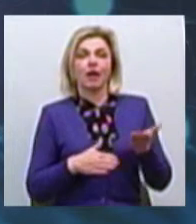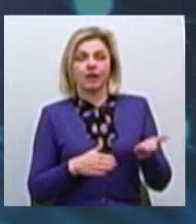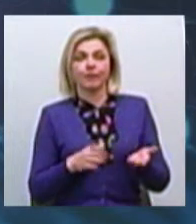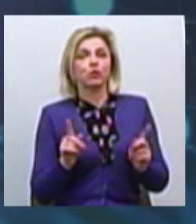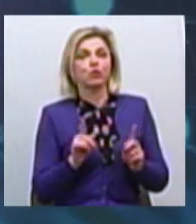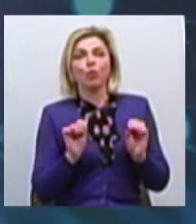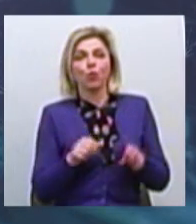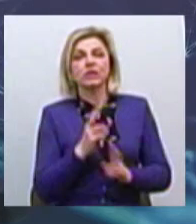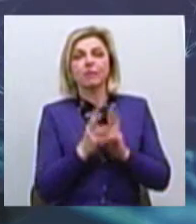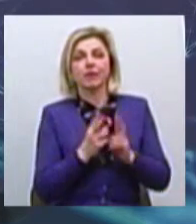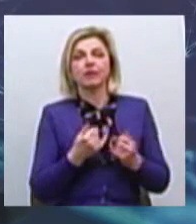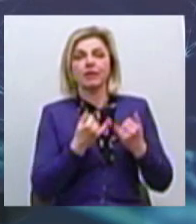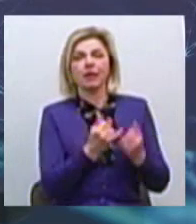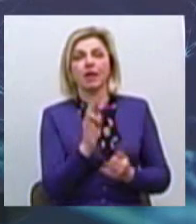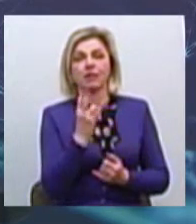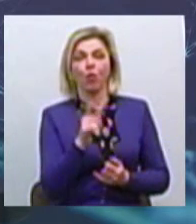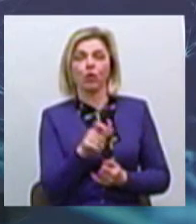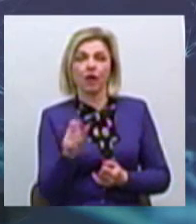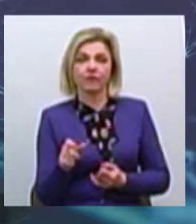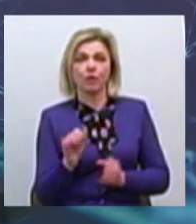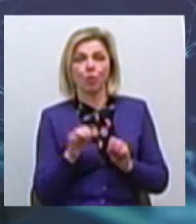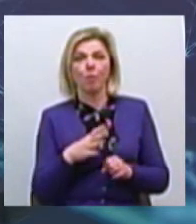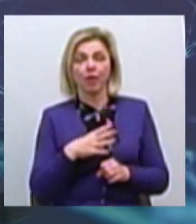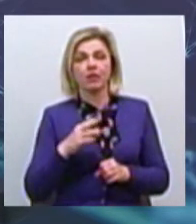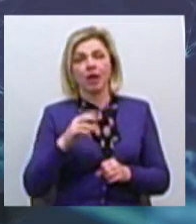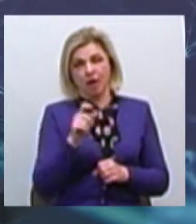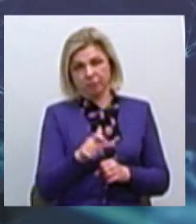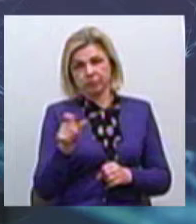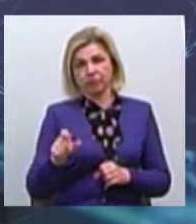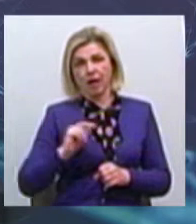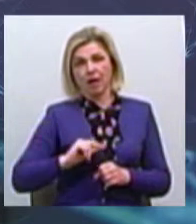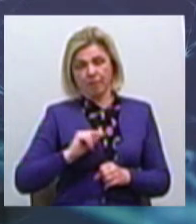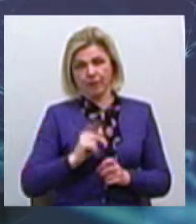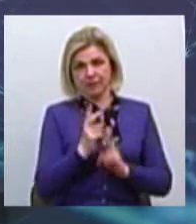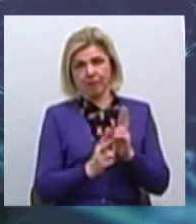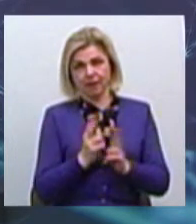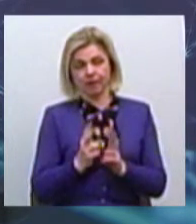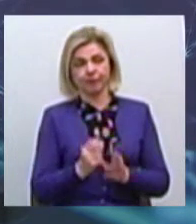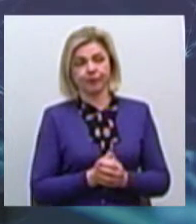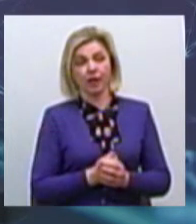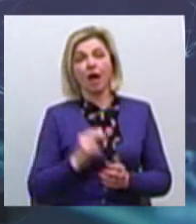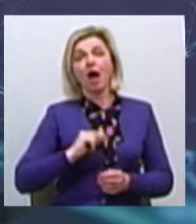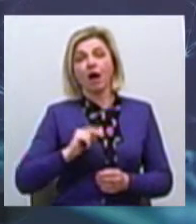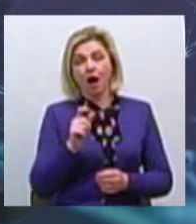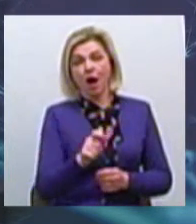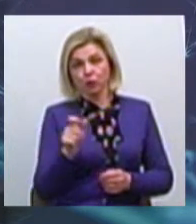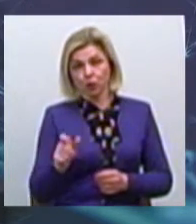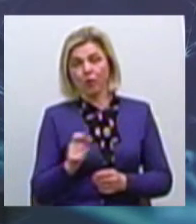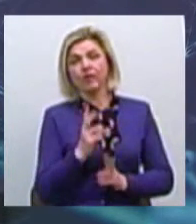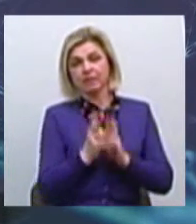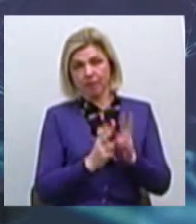змінитися для миколаївців? Можливі кадрові зміни? Кадрові змінення в любом случае, естественно,